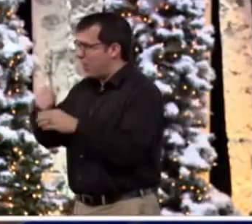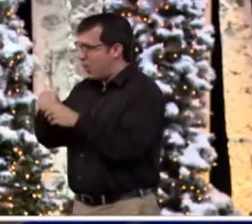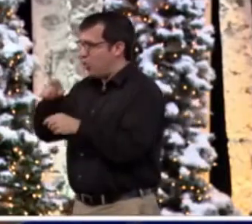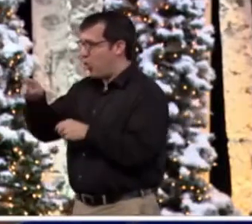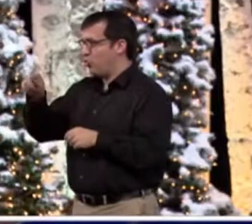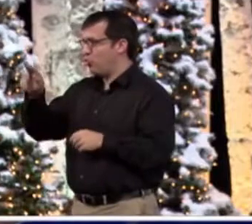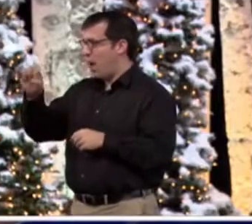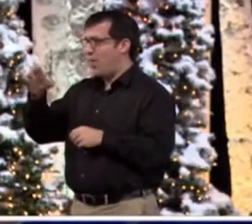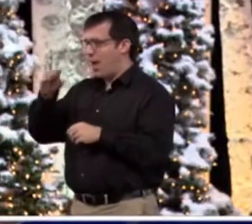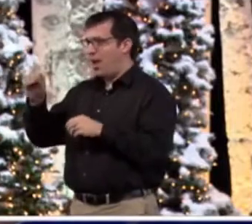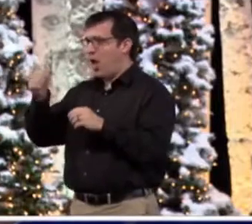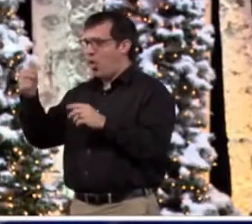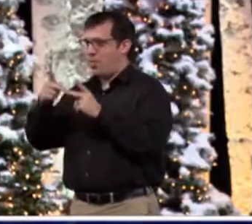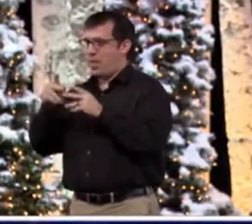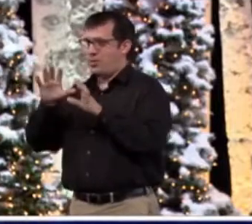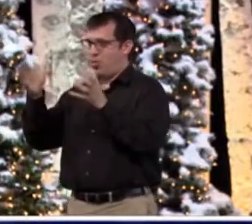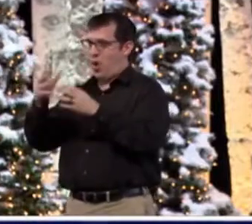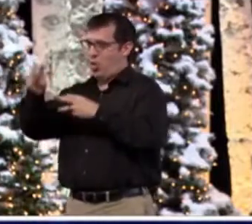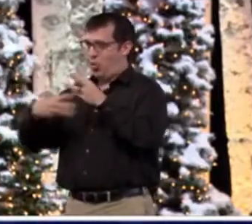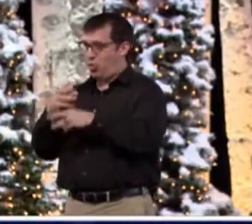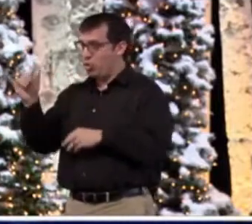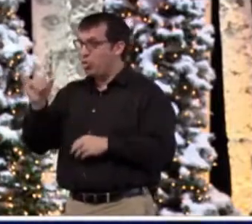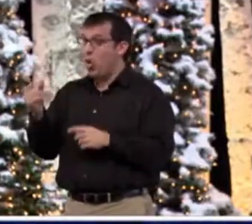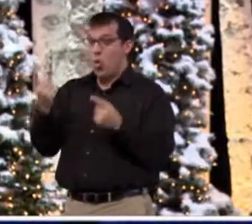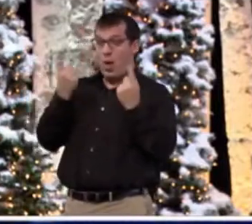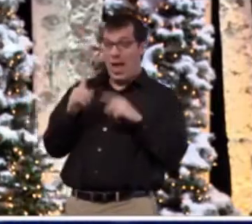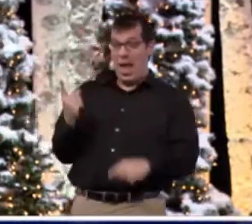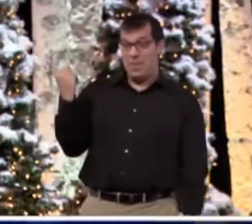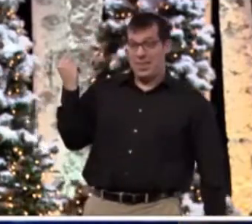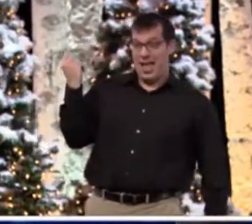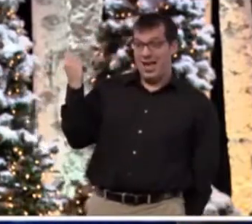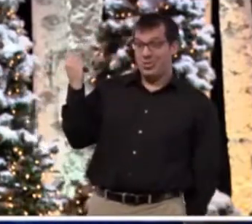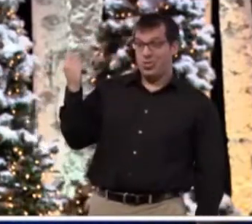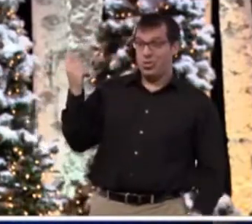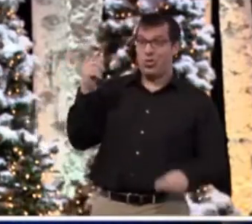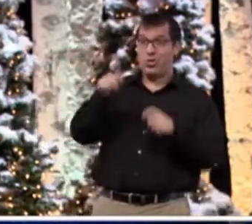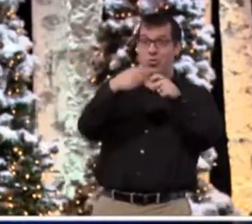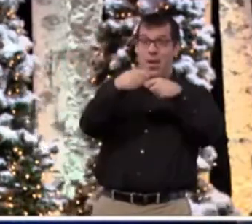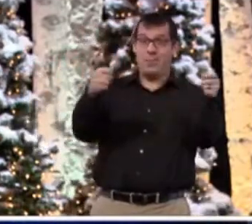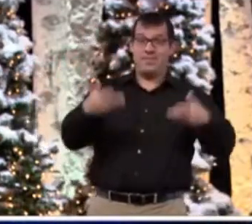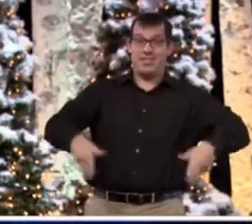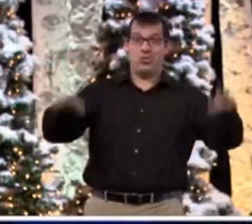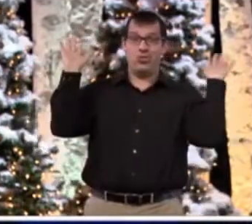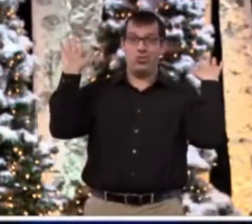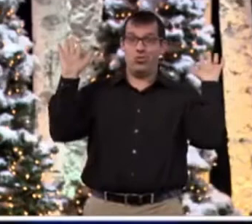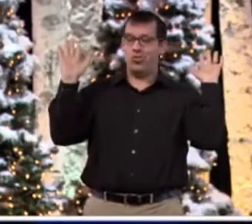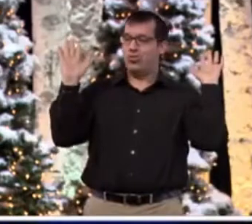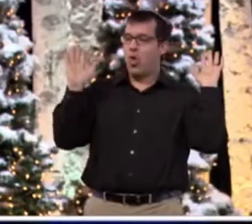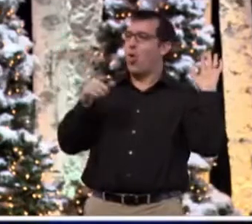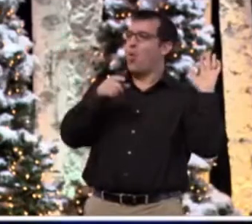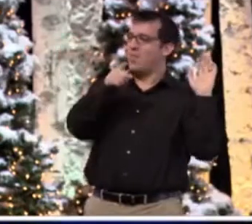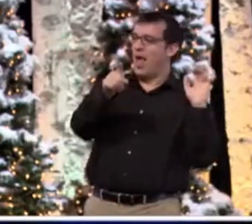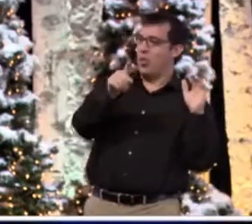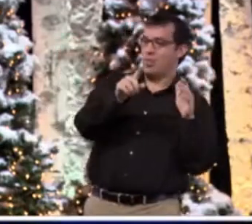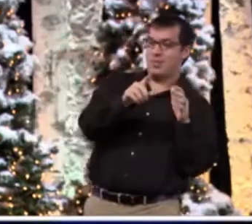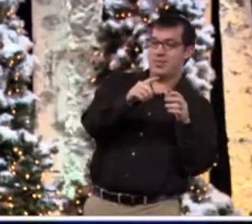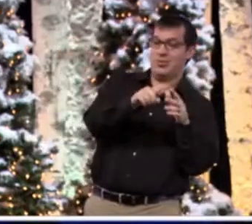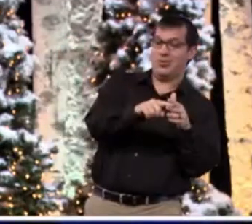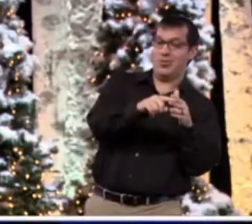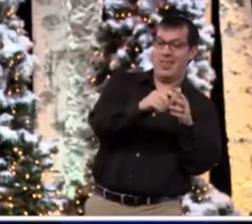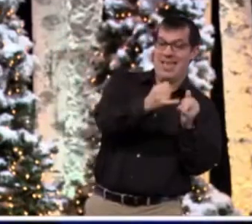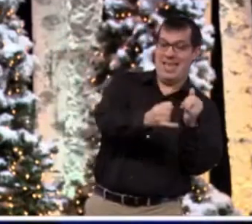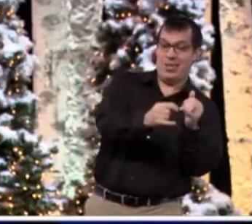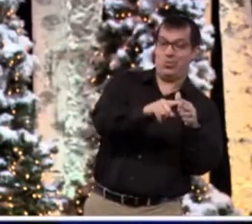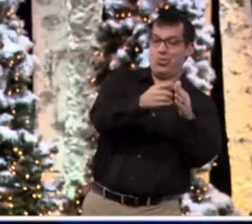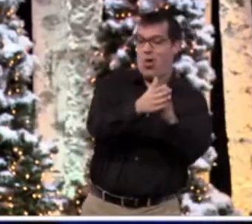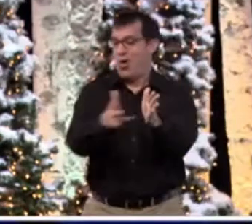गत वर्ष भएको कुरा अन्त्य होइन, गत वर्ष पूरा भएको कुरा केवल शुरुवातको एक अन्त्य मात्र हो।